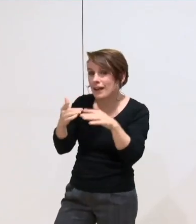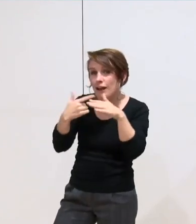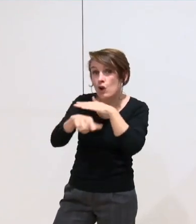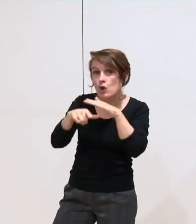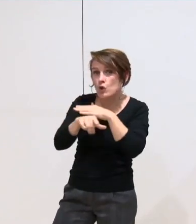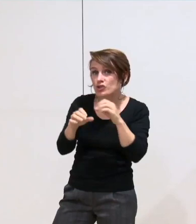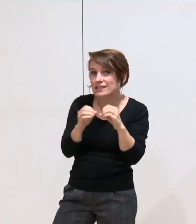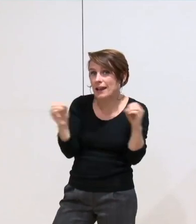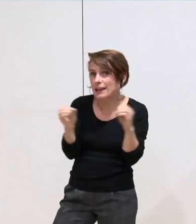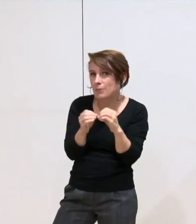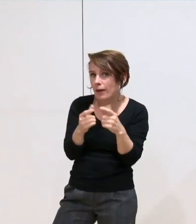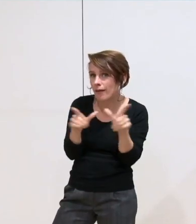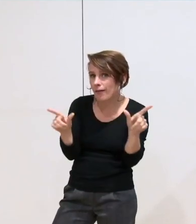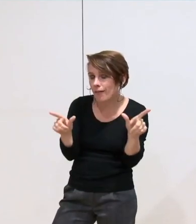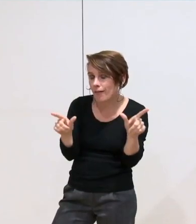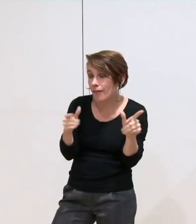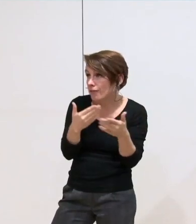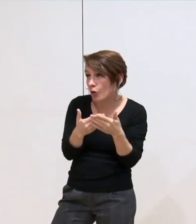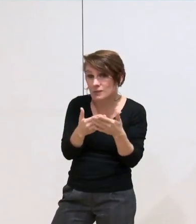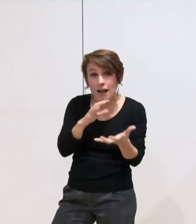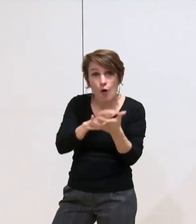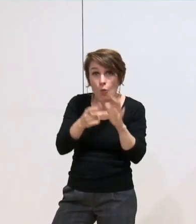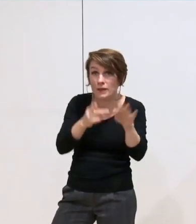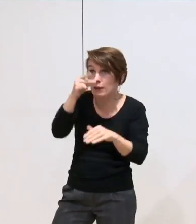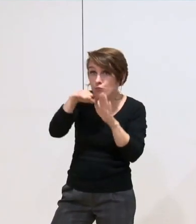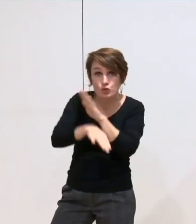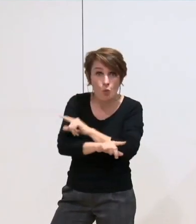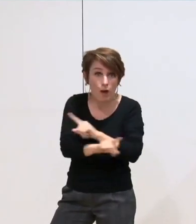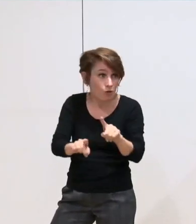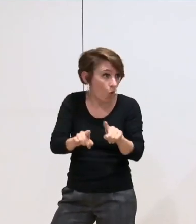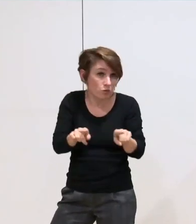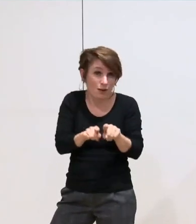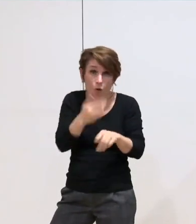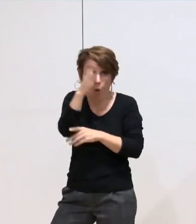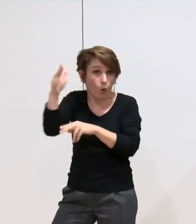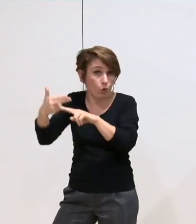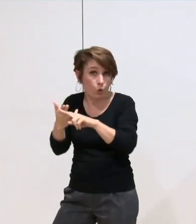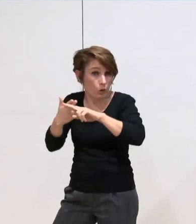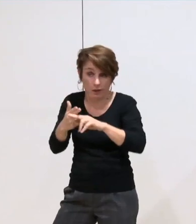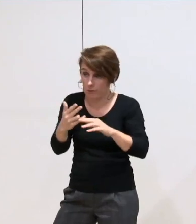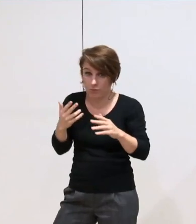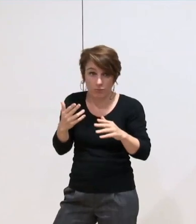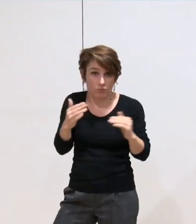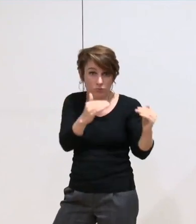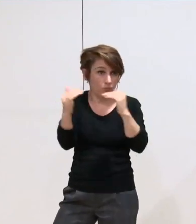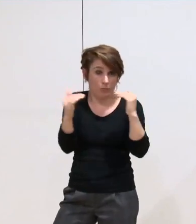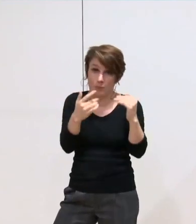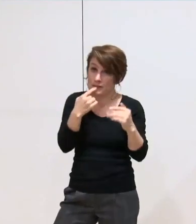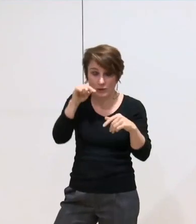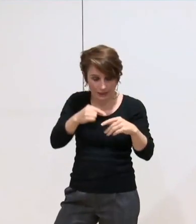ni moins compliqués à utiliser que d'autres. Comme n'importe quel outil, ils nécessitent effectivement une certaine